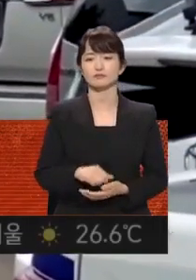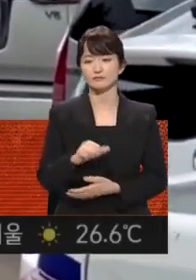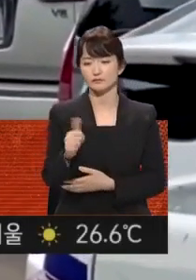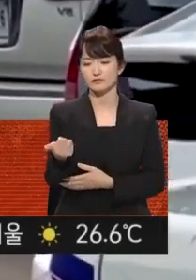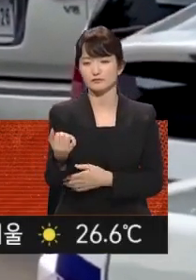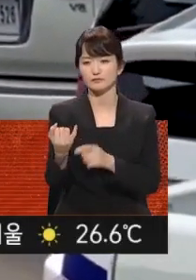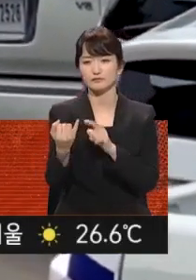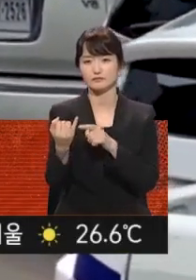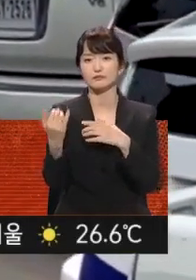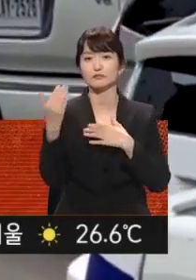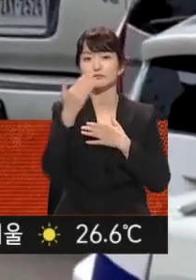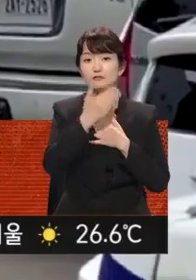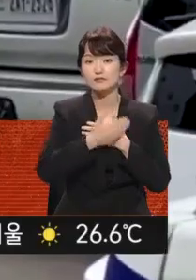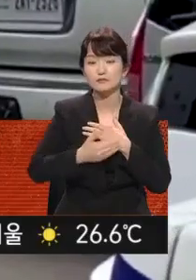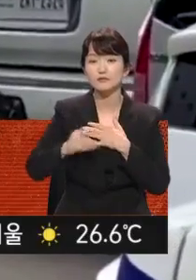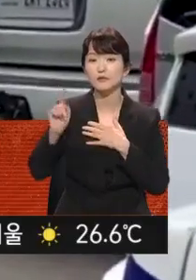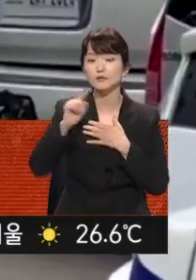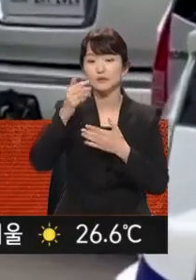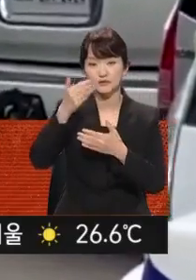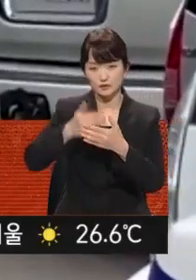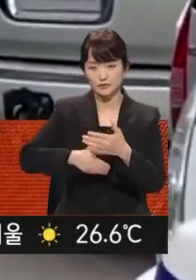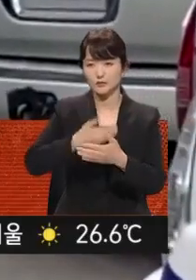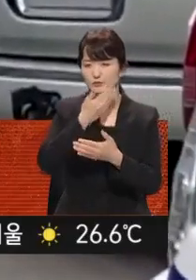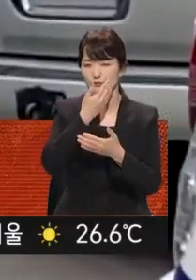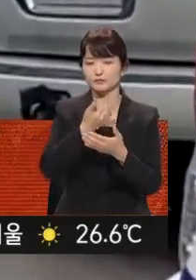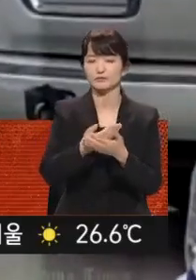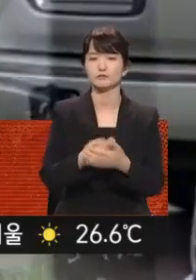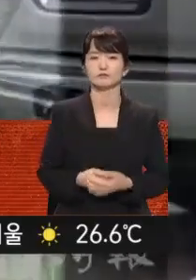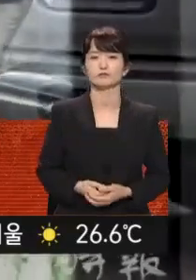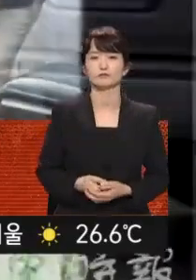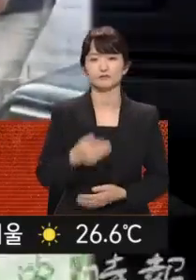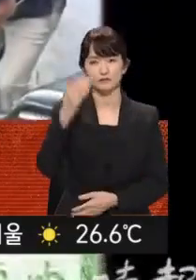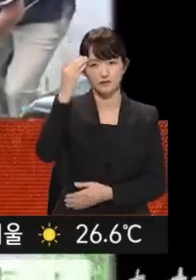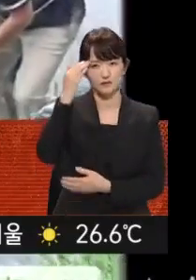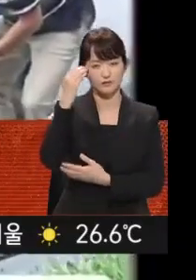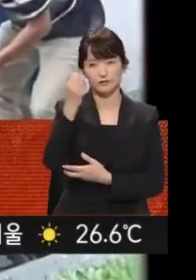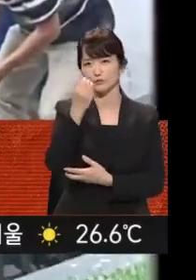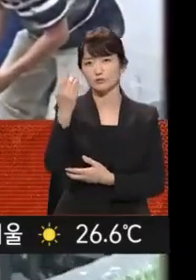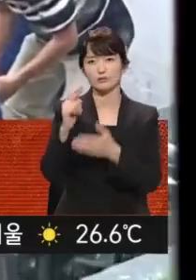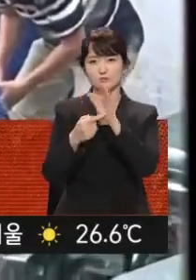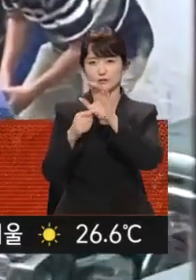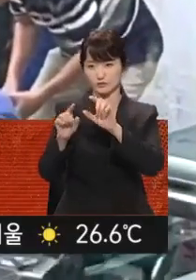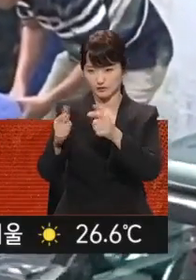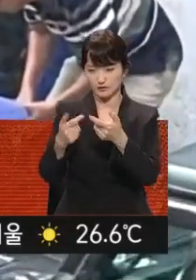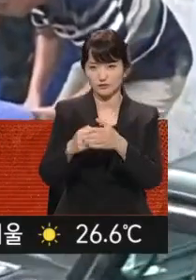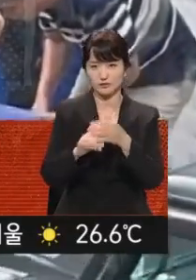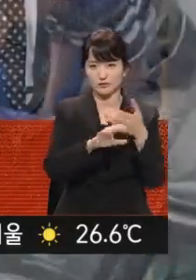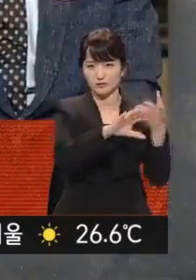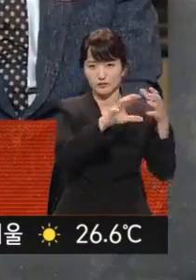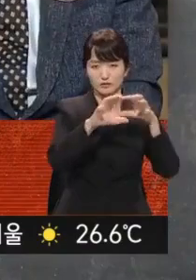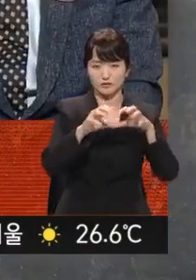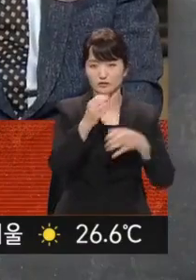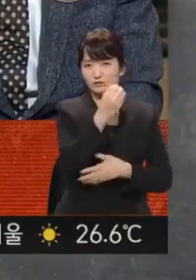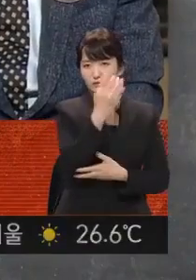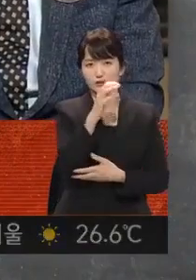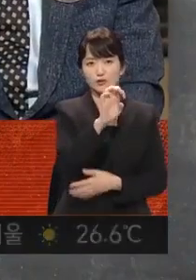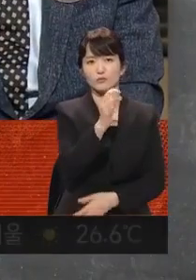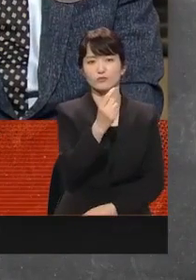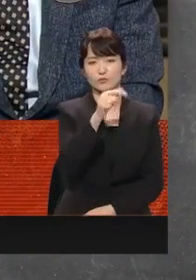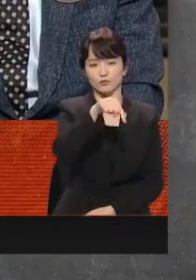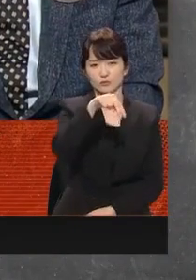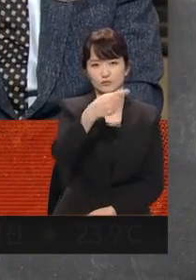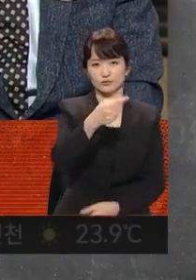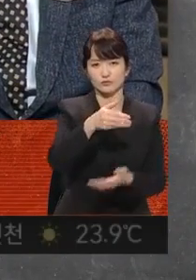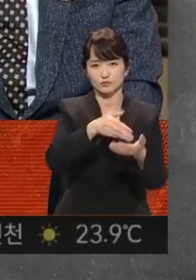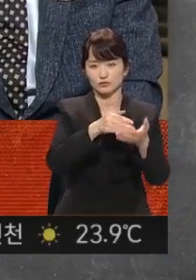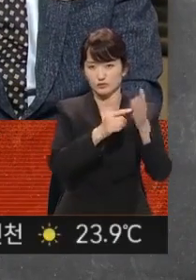몸에서 어떤 그 흔적이 있는가가 굉장히 중요한데 우리나라 언론 기관은 아니고요 그 외신적 폭스 뉴스에서 지금 보도한